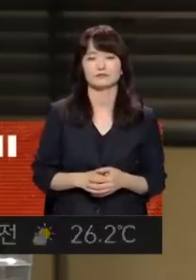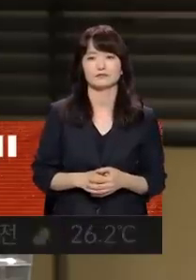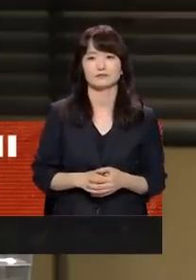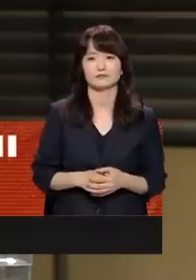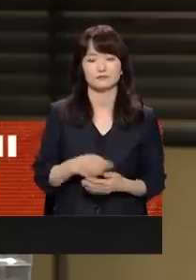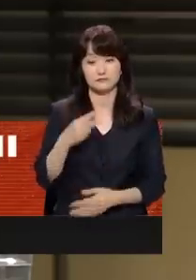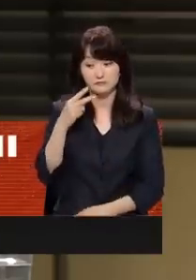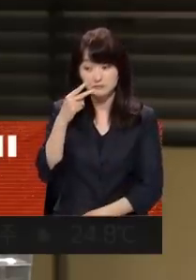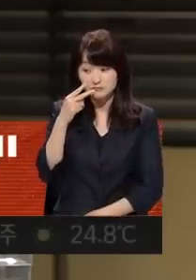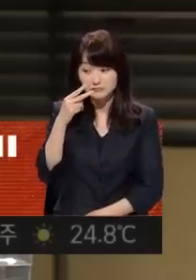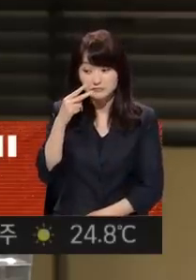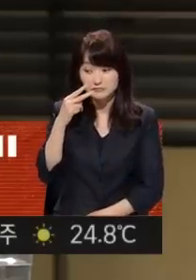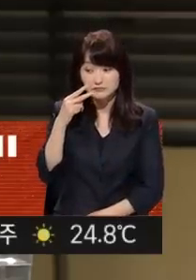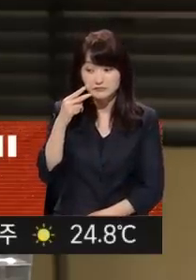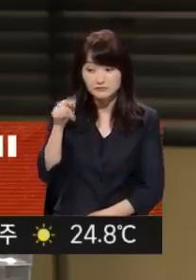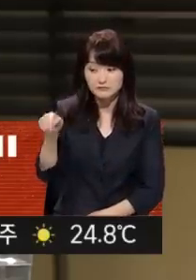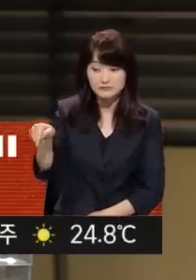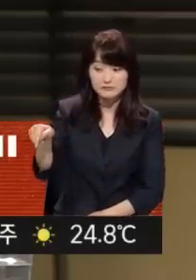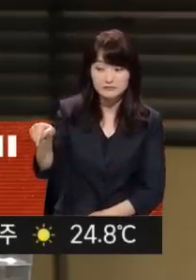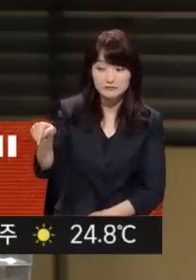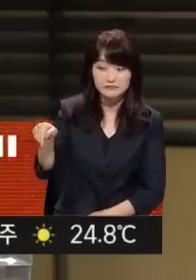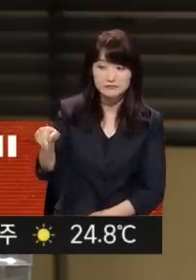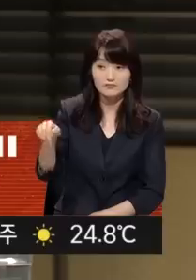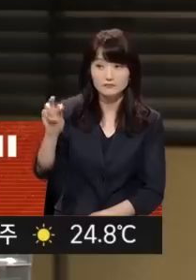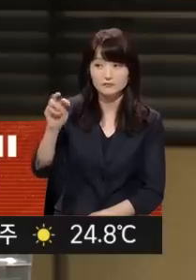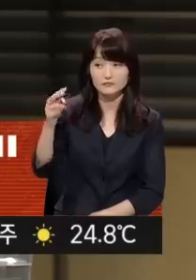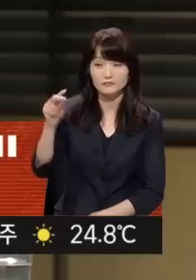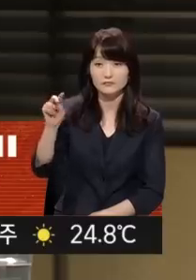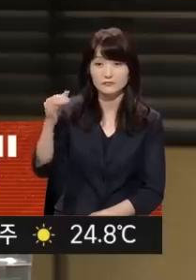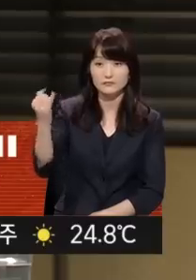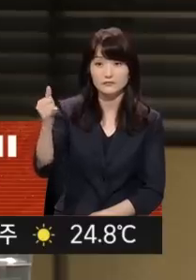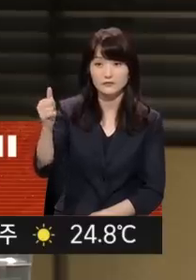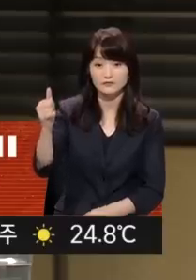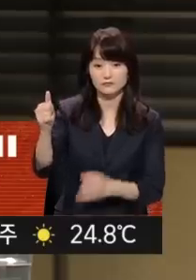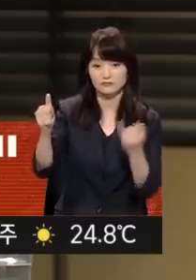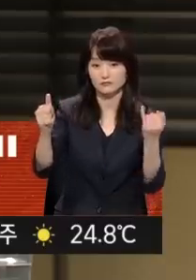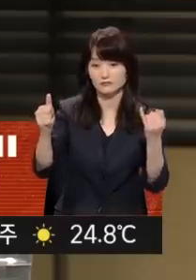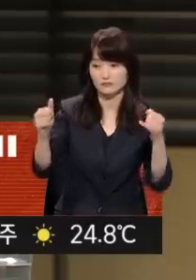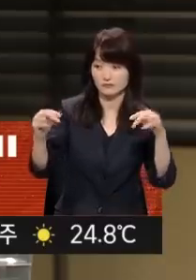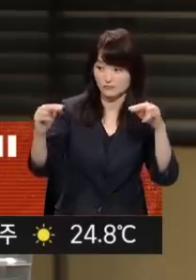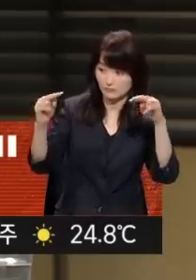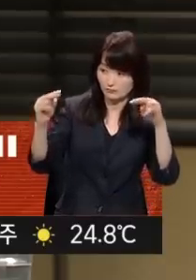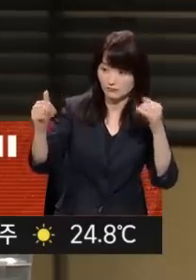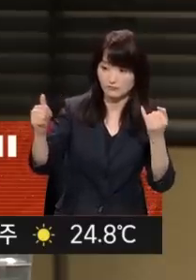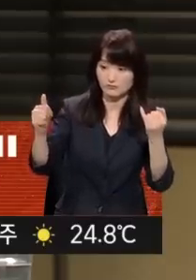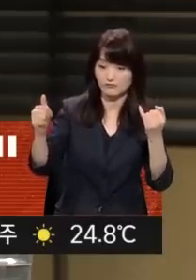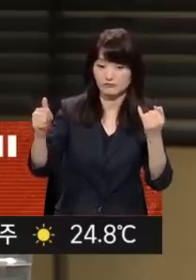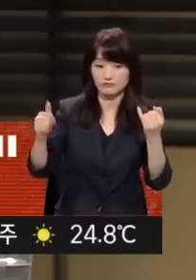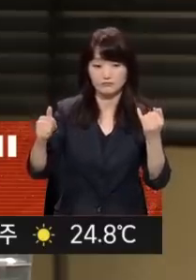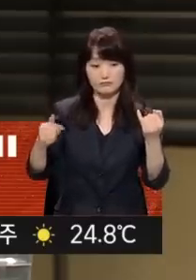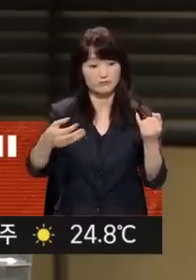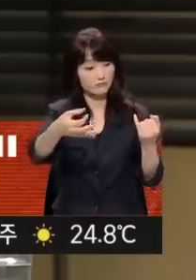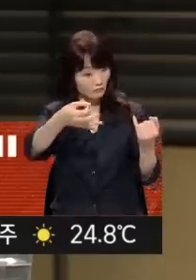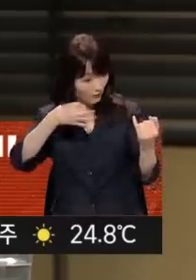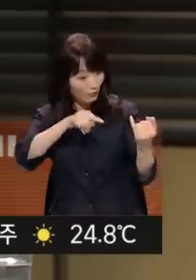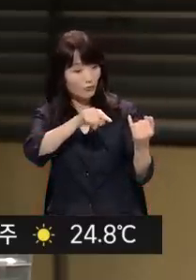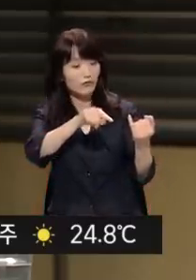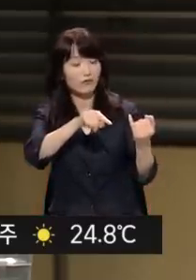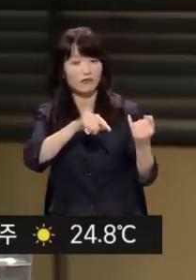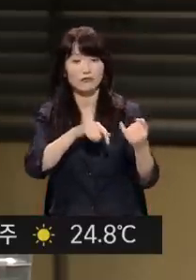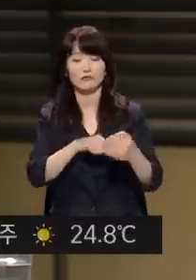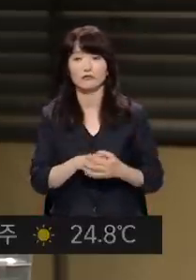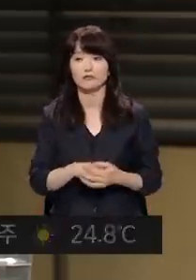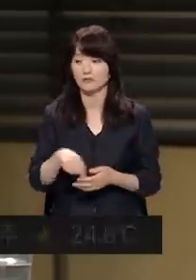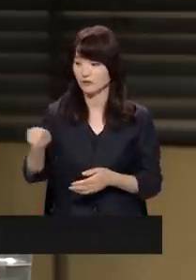그때 투명 천막사에서 30대로 보이는 남성하고 눈이 마주쳤다고 합니다 그러니까 그 남성이 뭘 쳐다보냐 여기서